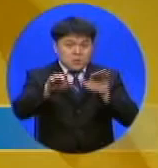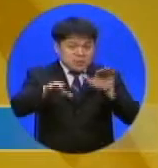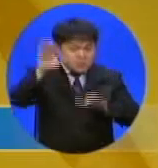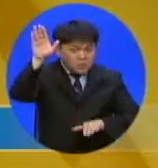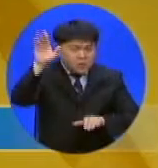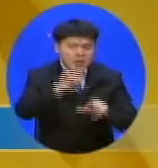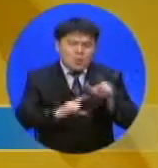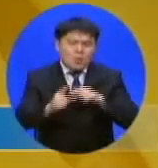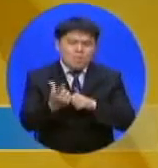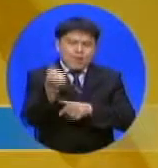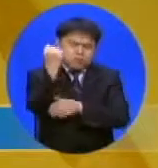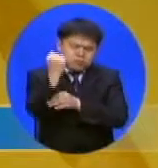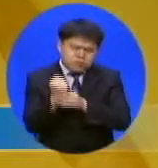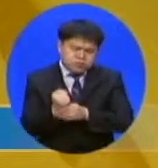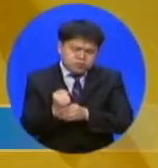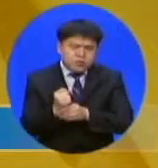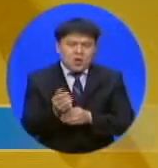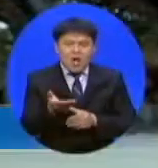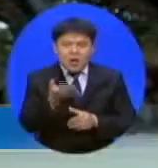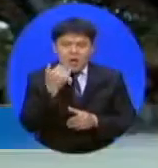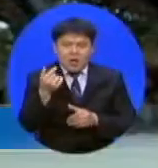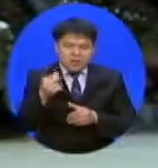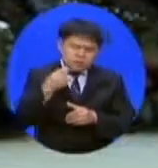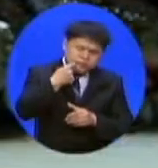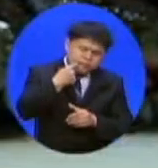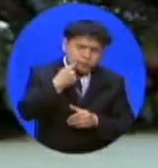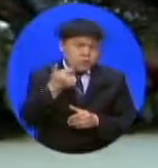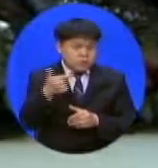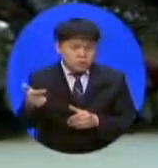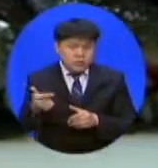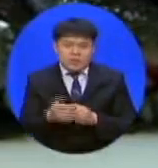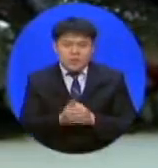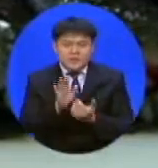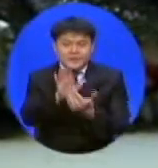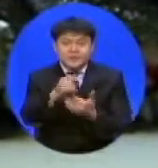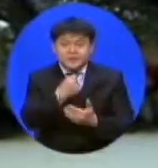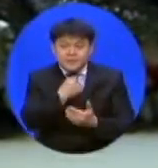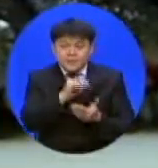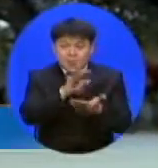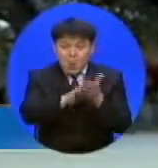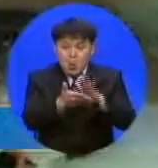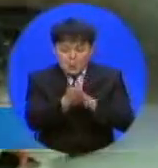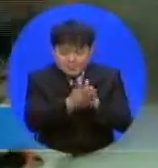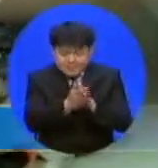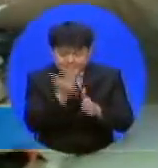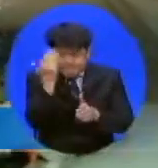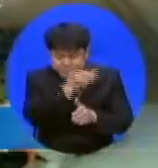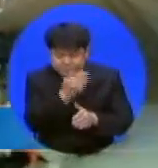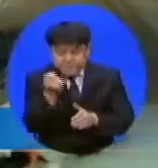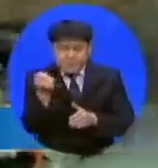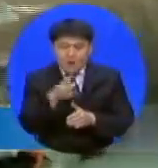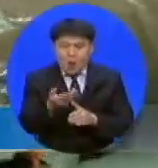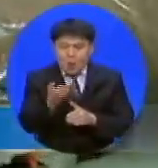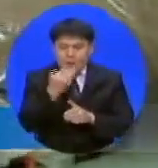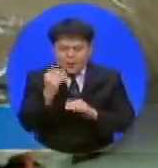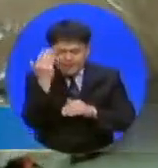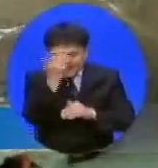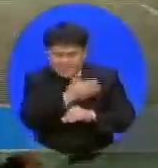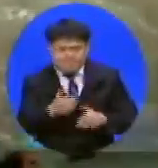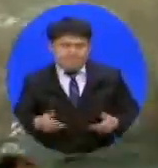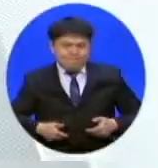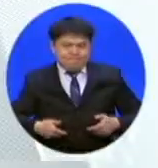빨리 부패돼 식중독은 기승을 부립니다. 예방하려면 손 씻기 등 개인 위생과 식품 위생에 신경을 써야